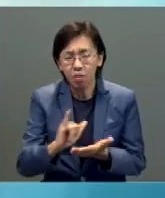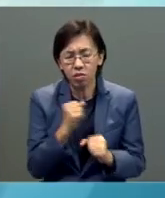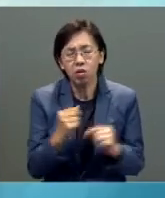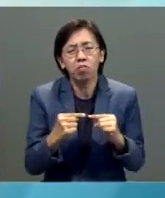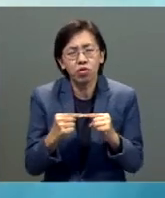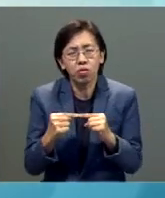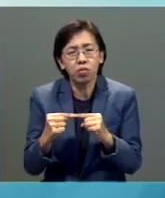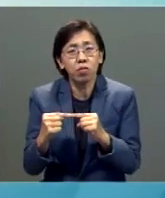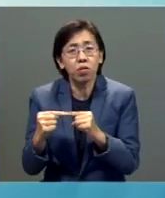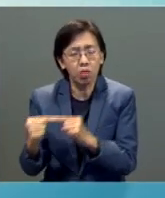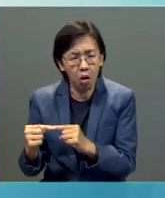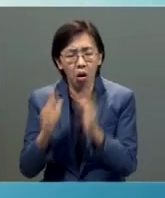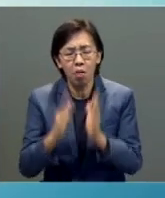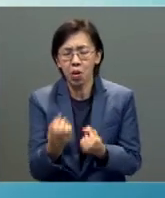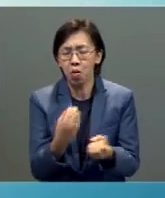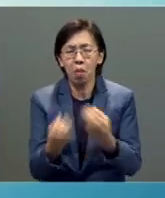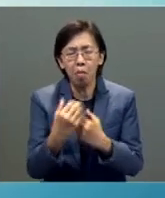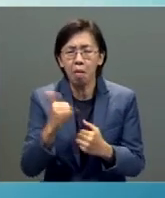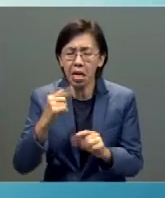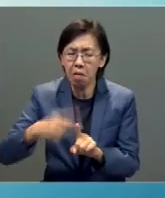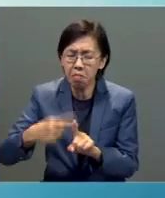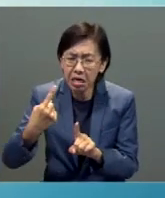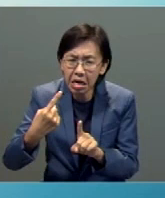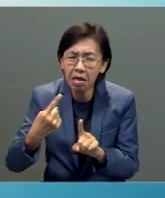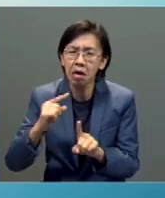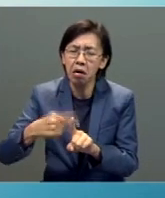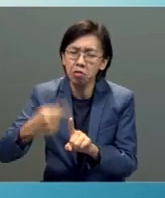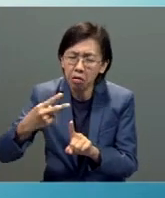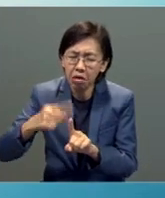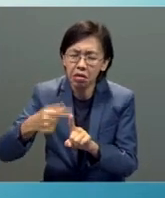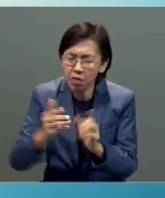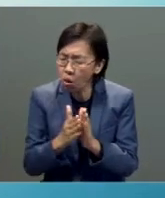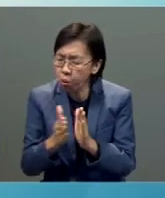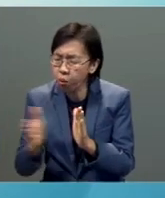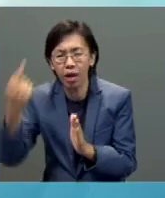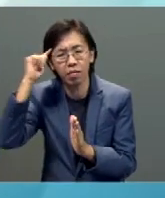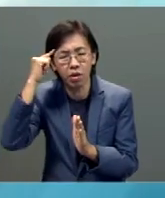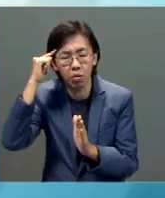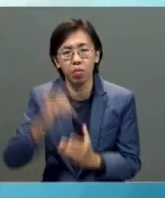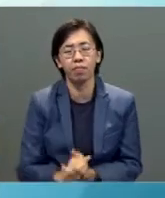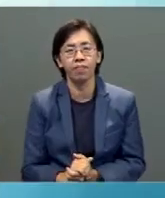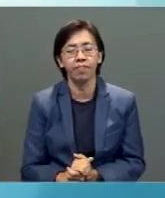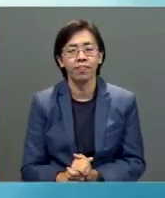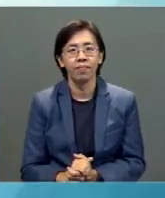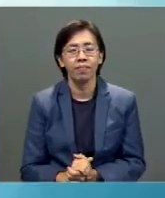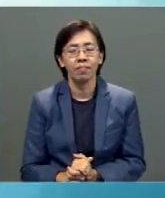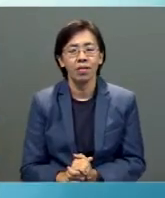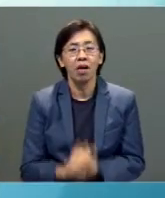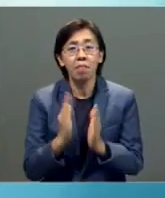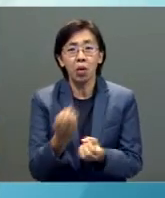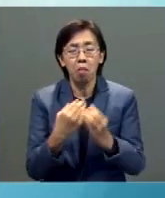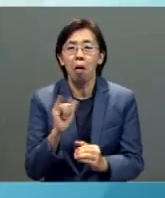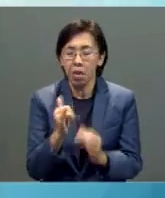ไปอีกหลายคนบอกว่าอาจจะต้องเป็นเดือนหลายๆเดือนซะด้วยซ้ำนะครับเดี๋ยวว่านั้นมีบางทฤษฎีออกมาบอกว่าต้องเป็